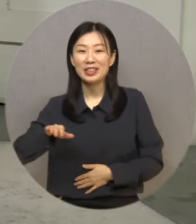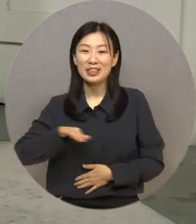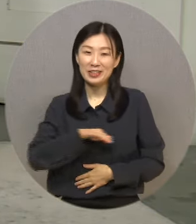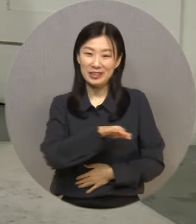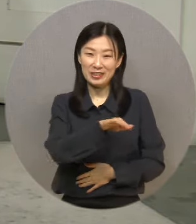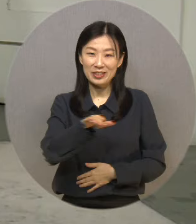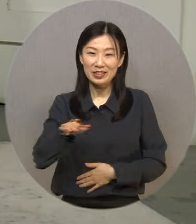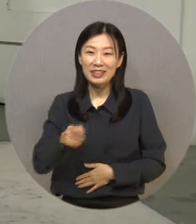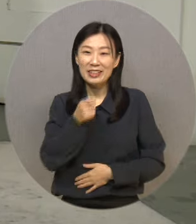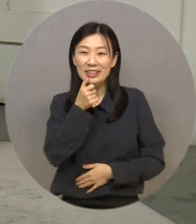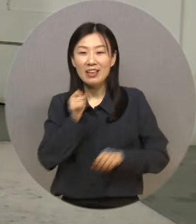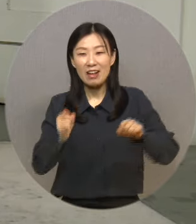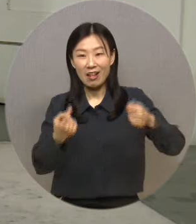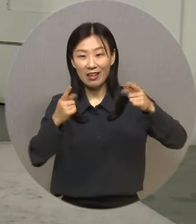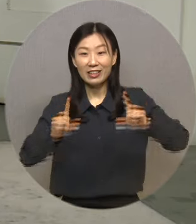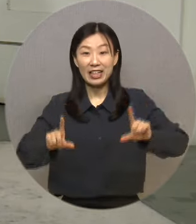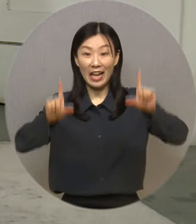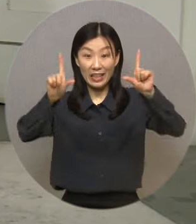우리 설날은